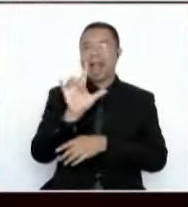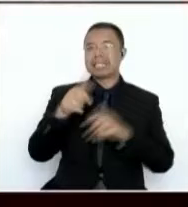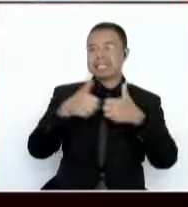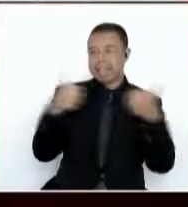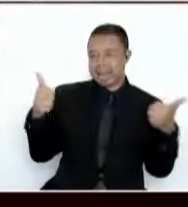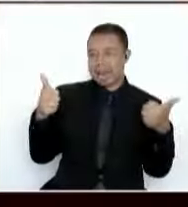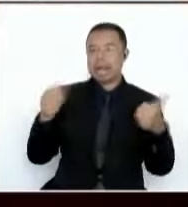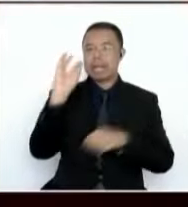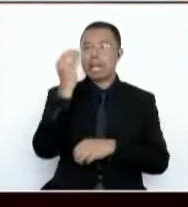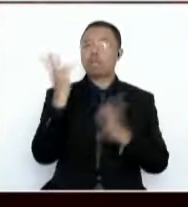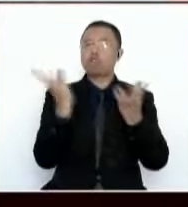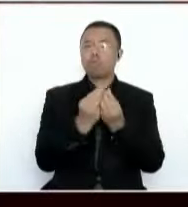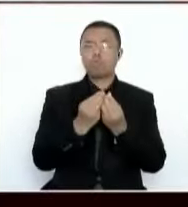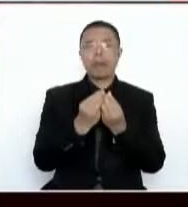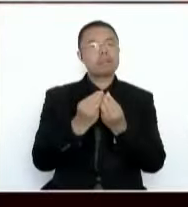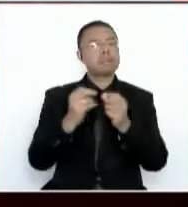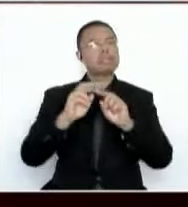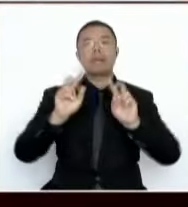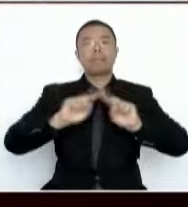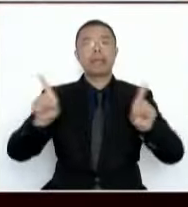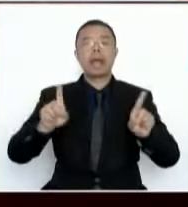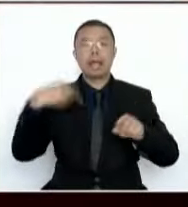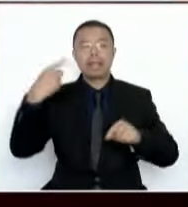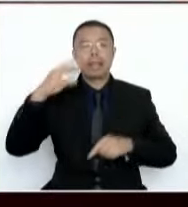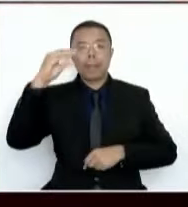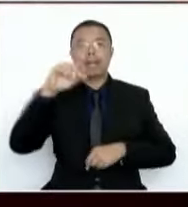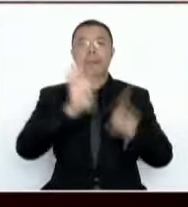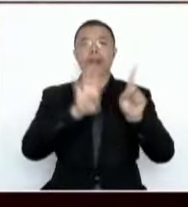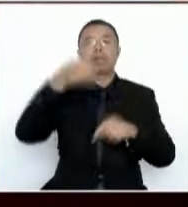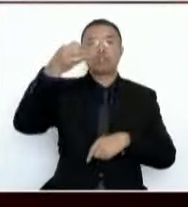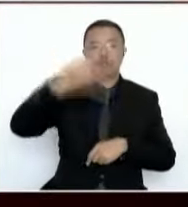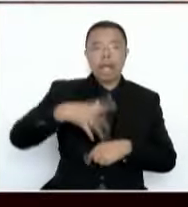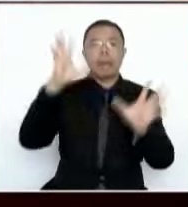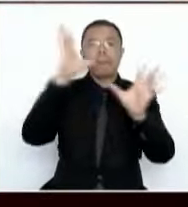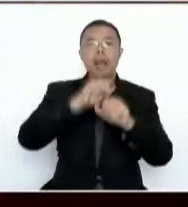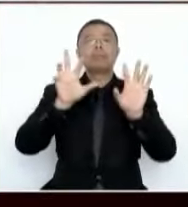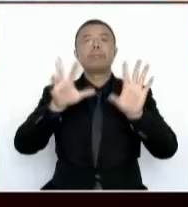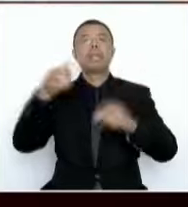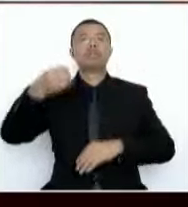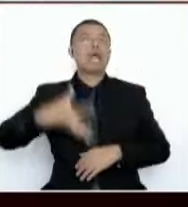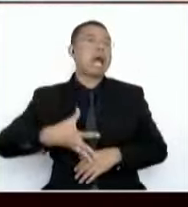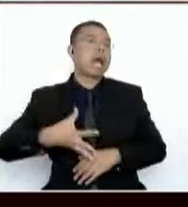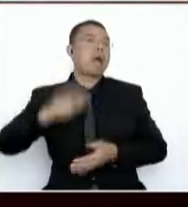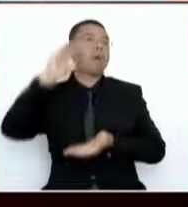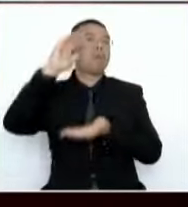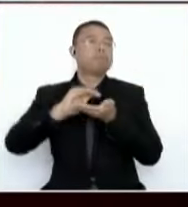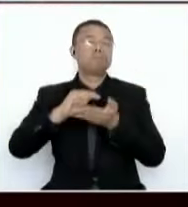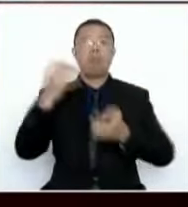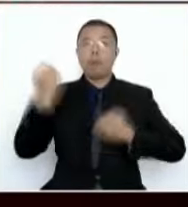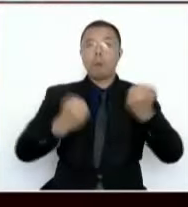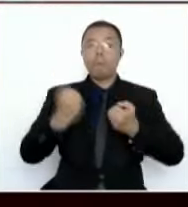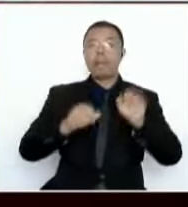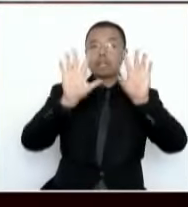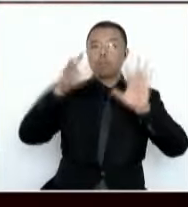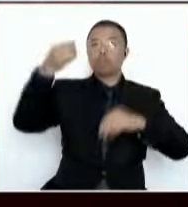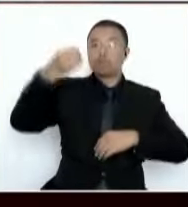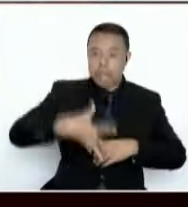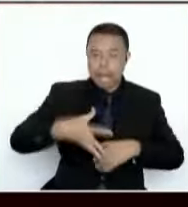mempunyai populasi sangat unik setiap pagi 14 juta malam R9 juta kendaraannya hampir 10